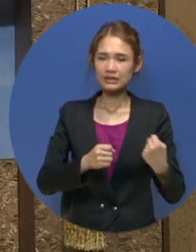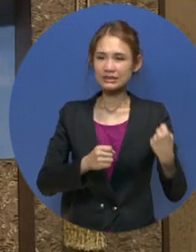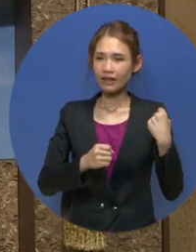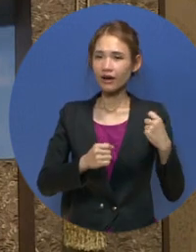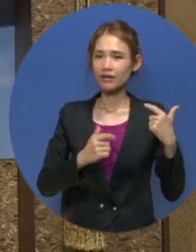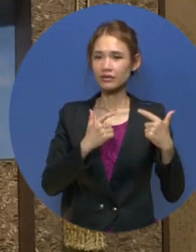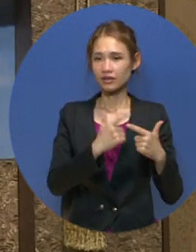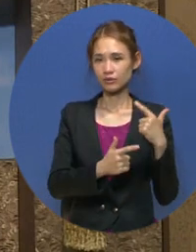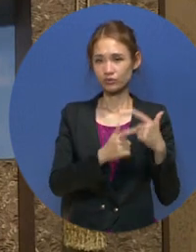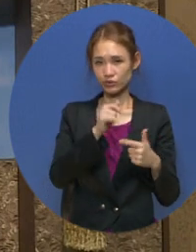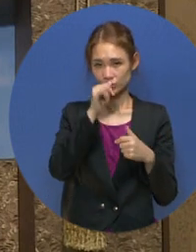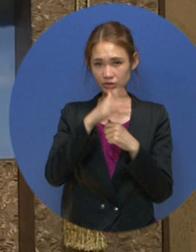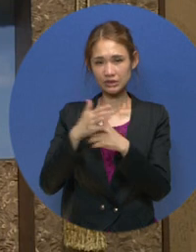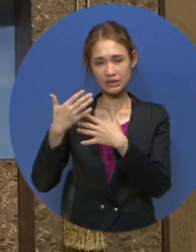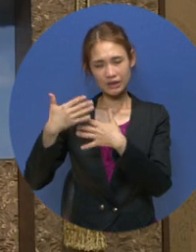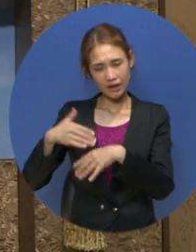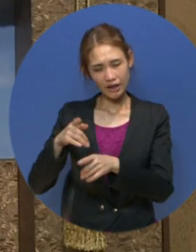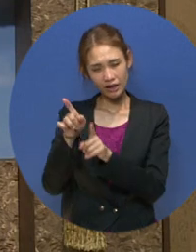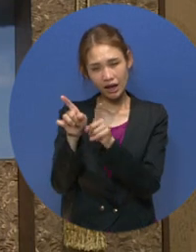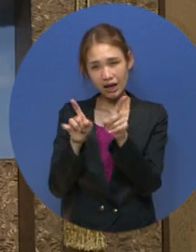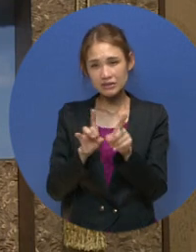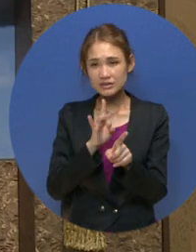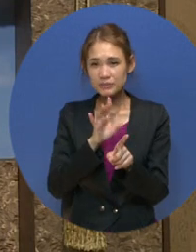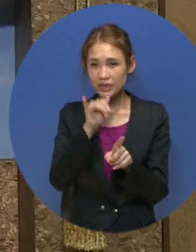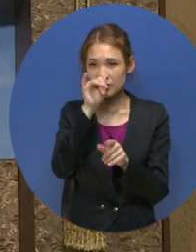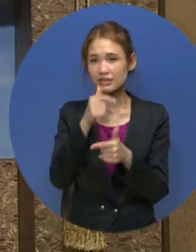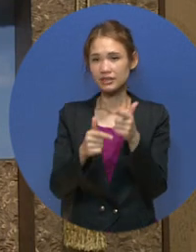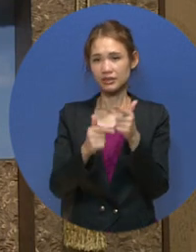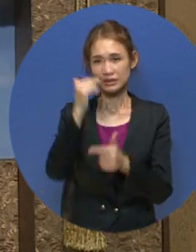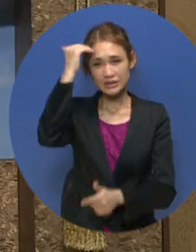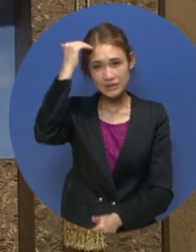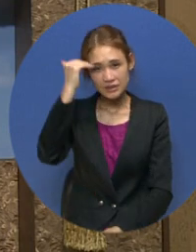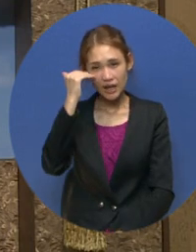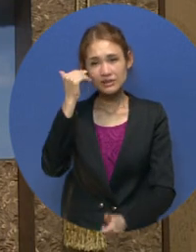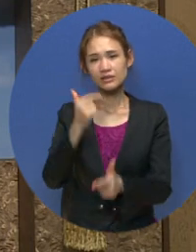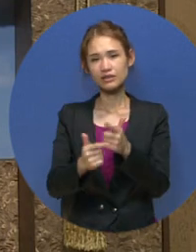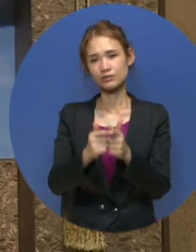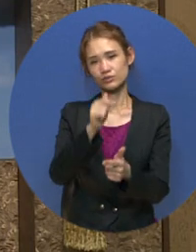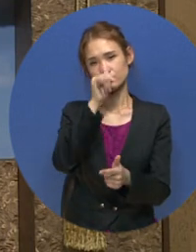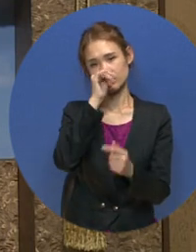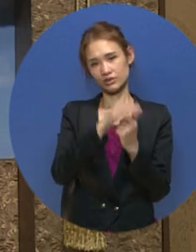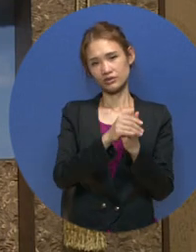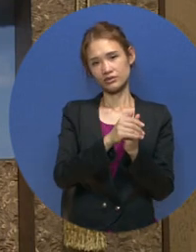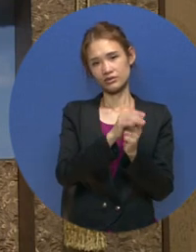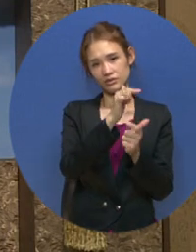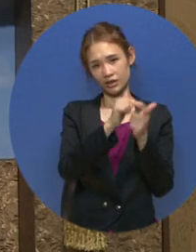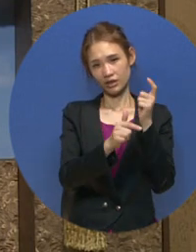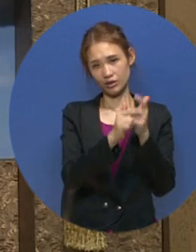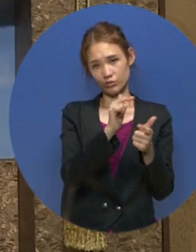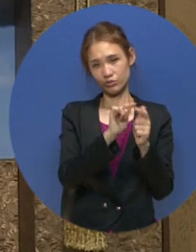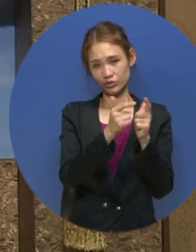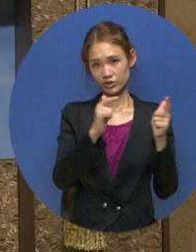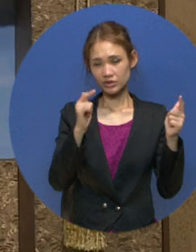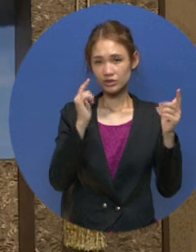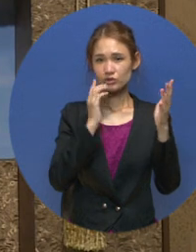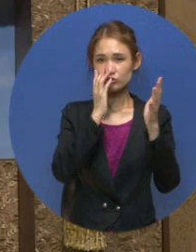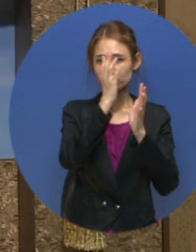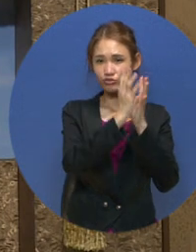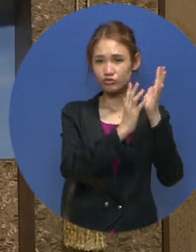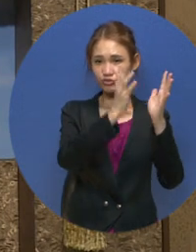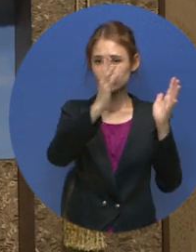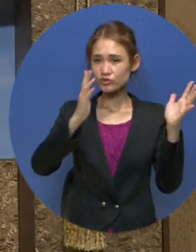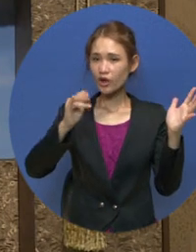있고 아주 뭐 가지만 앙상한 나무도 있고 그렇죠. 키가 작은 나무도 있고 그런데 그런 나무들이 이렇게 우거져서